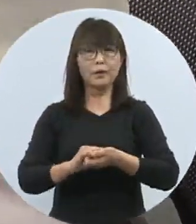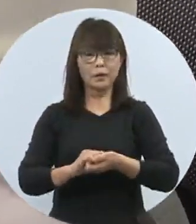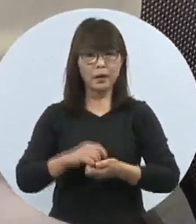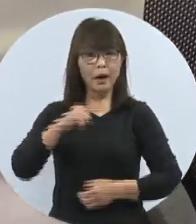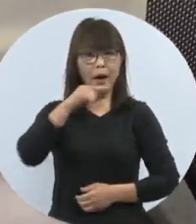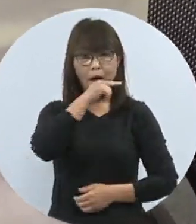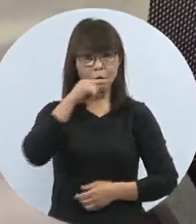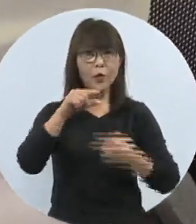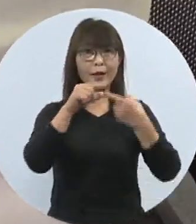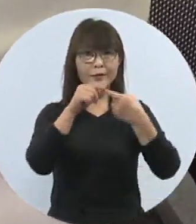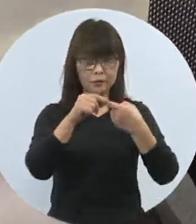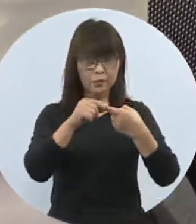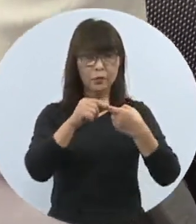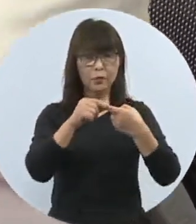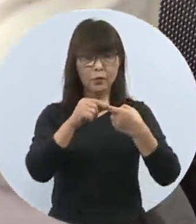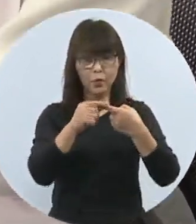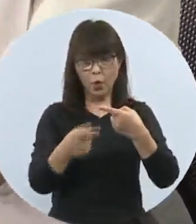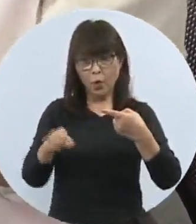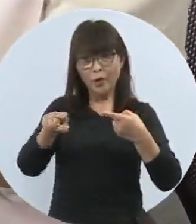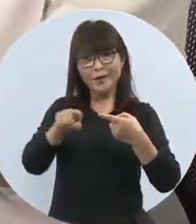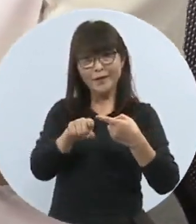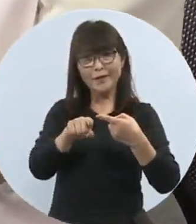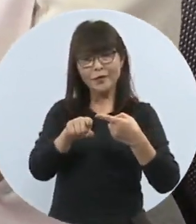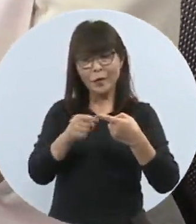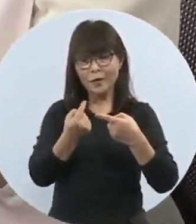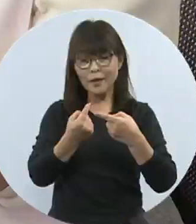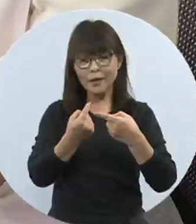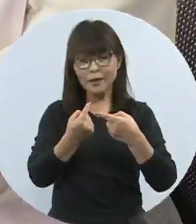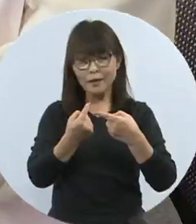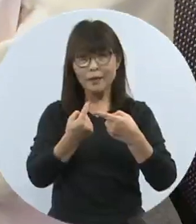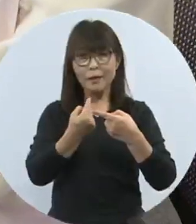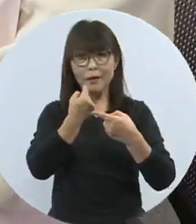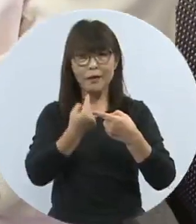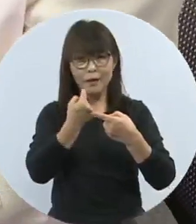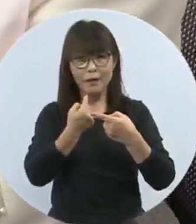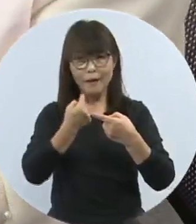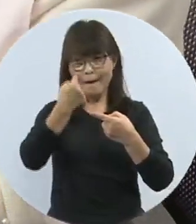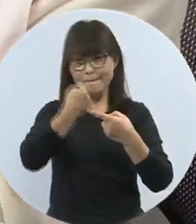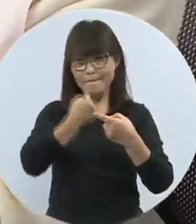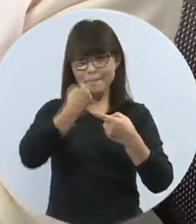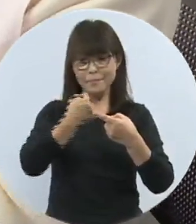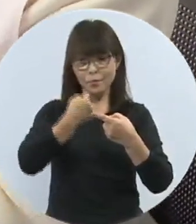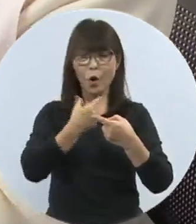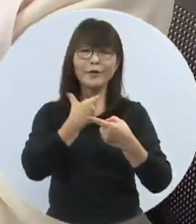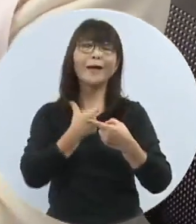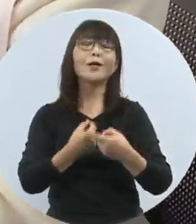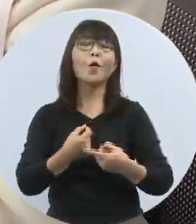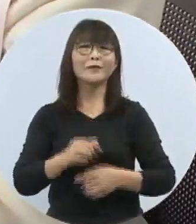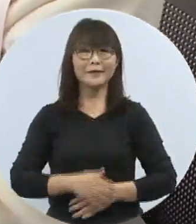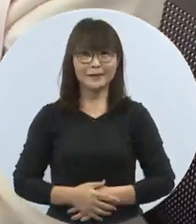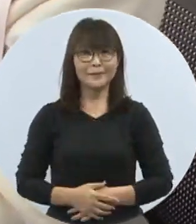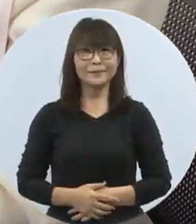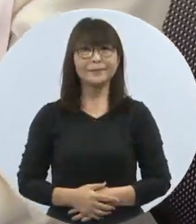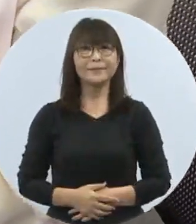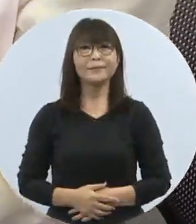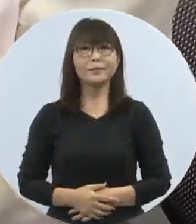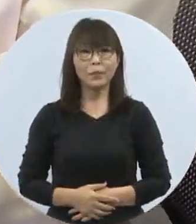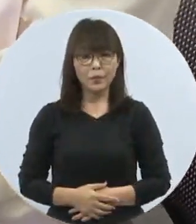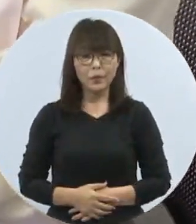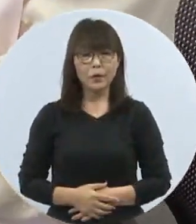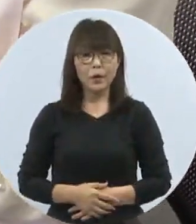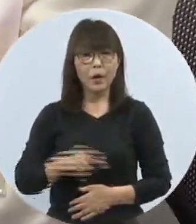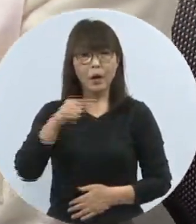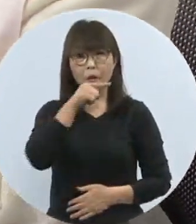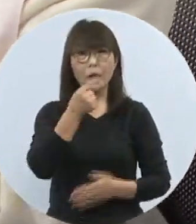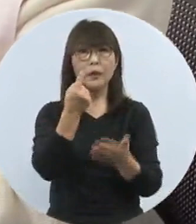と、合わせてこういった歯と歯の間のお掃除をする道具を使っていただきたいんですね。というのが、この歯ブラシ